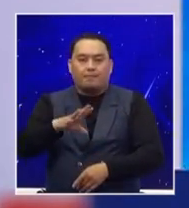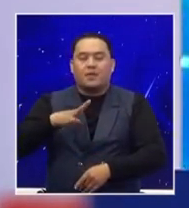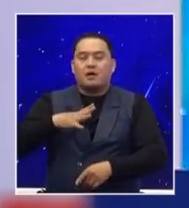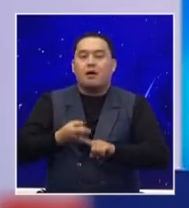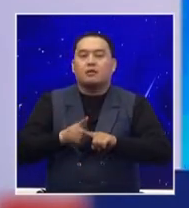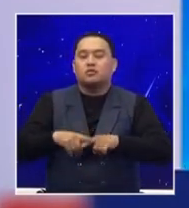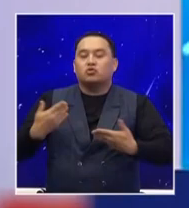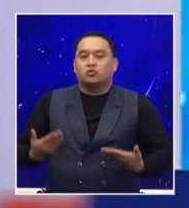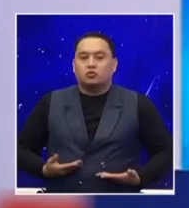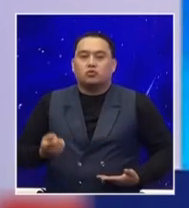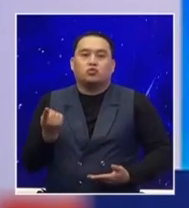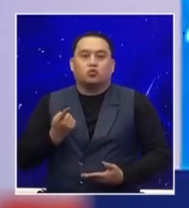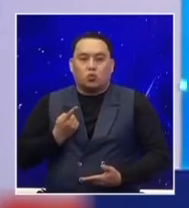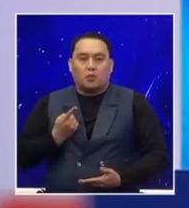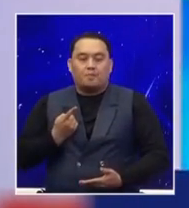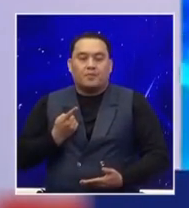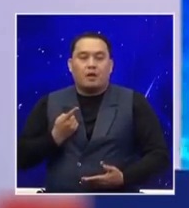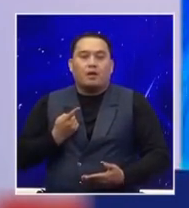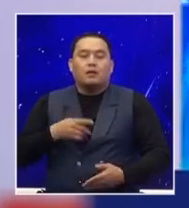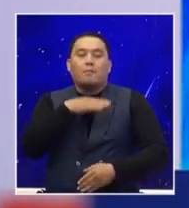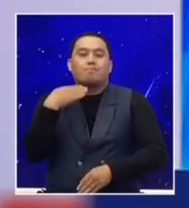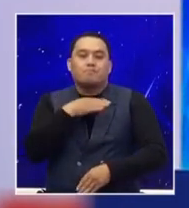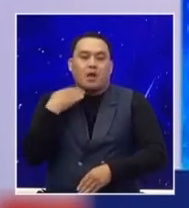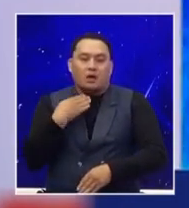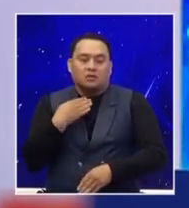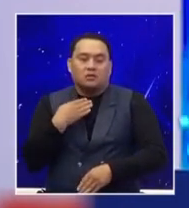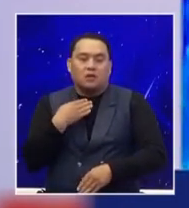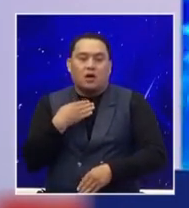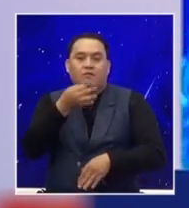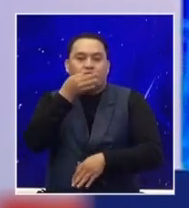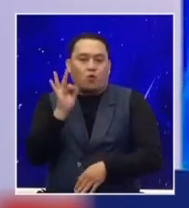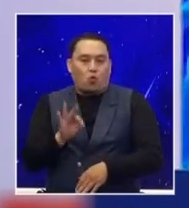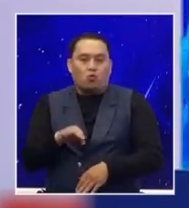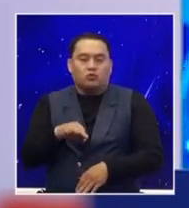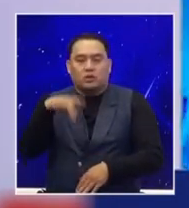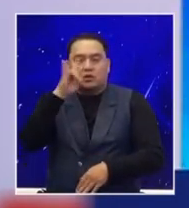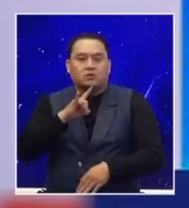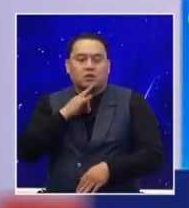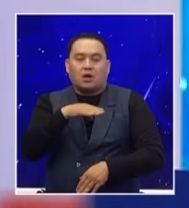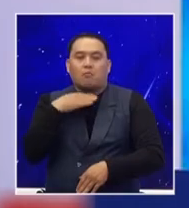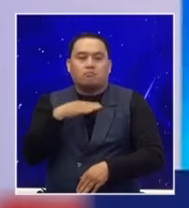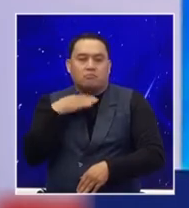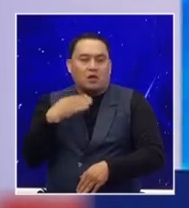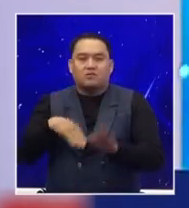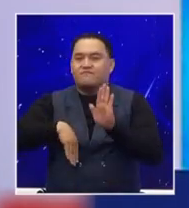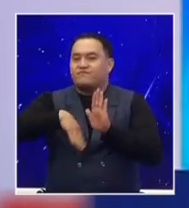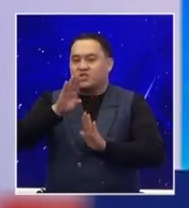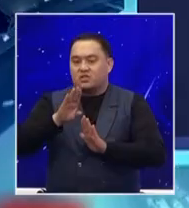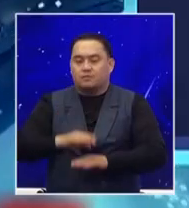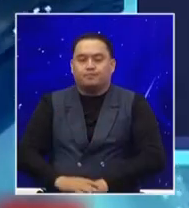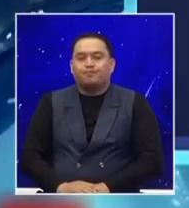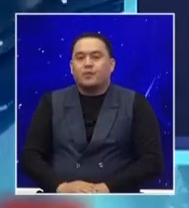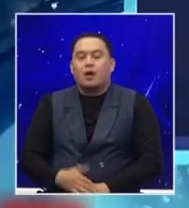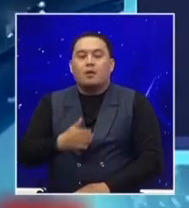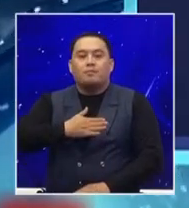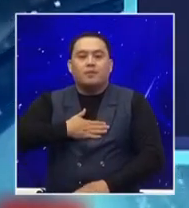ждут нашего вот именно нашей мясной продукции, потому что и вкусовые качества все гораздо выше, чем другие. Кроме